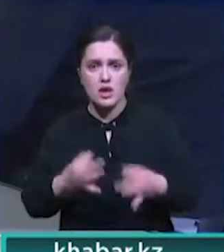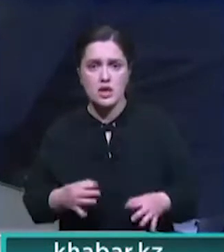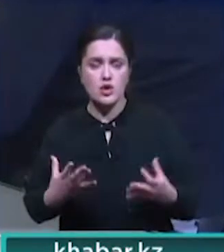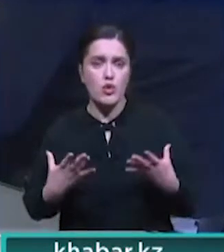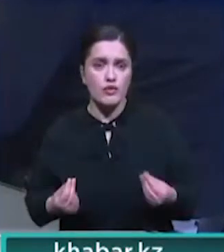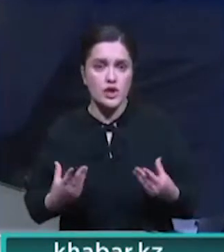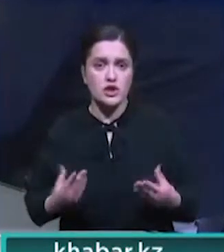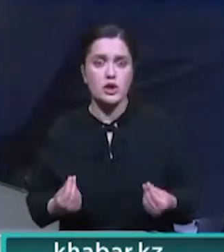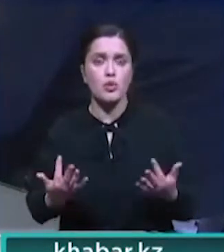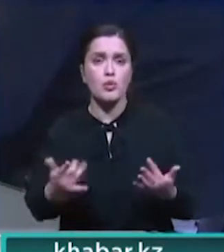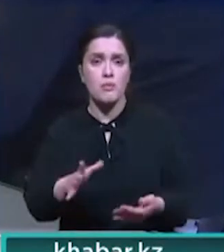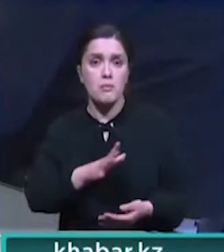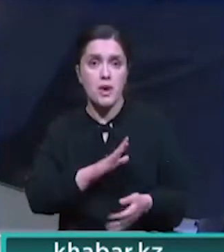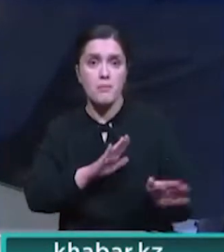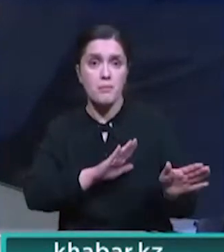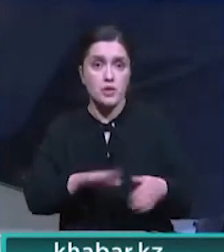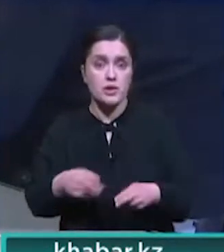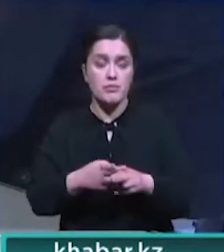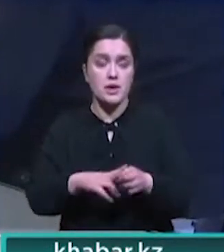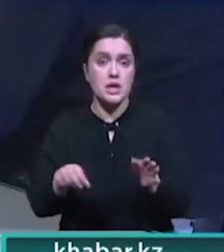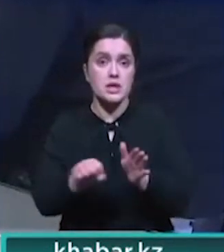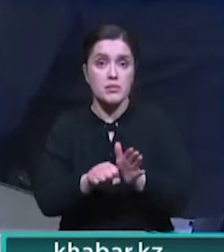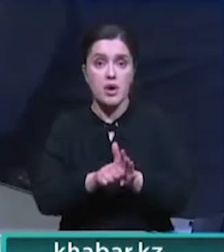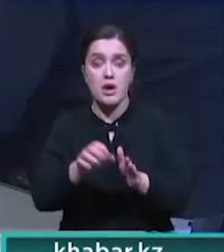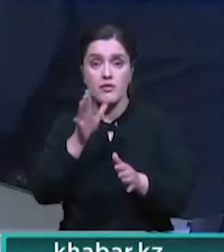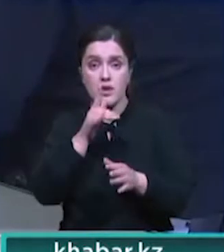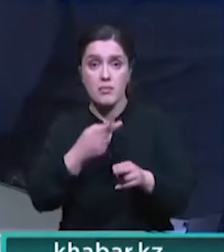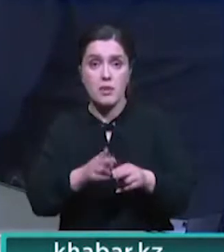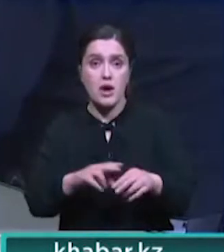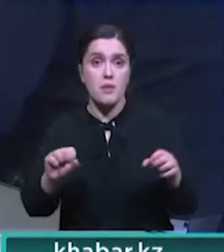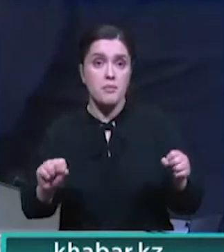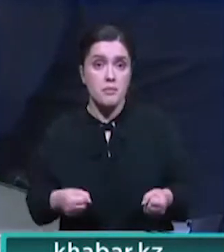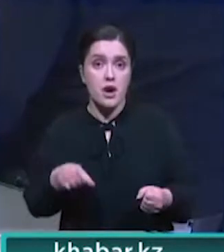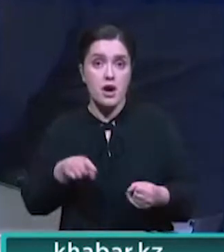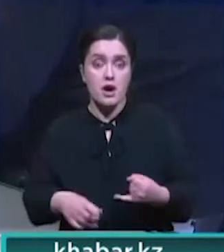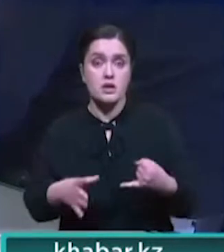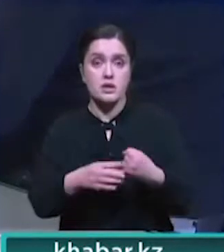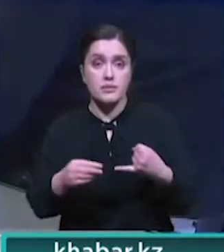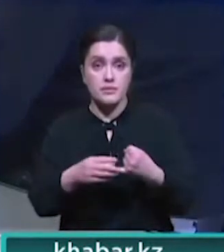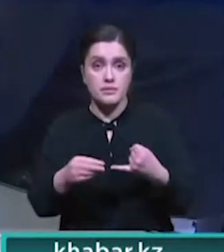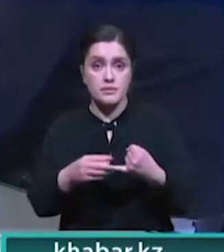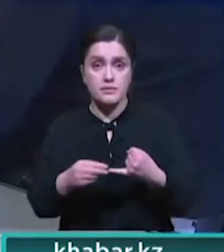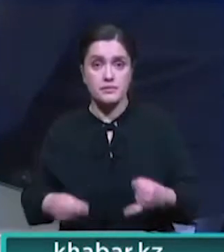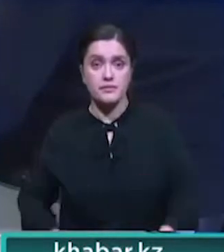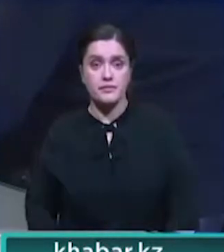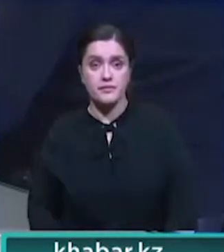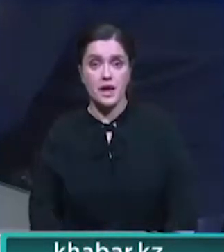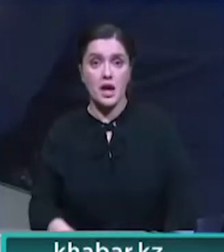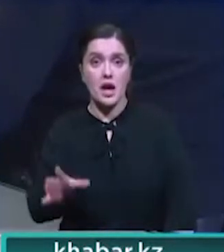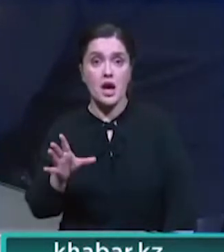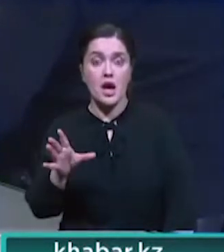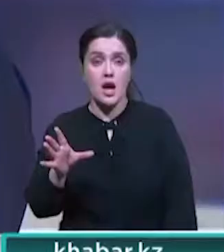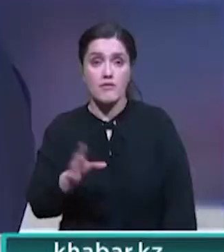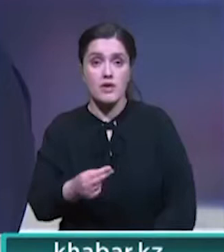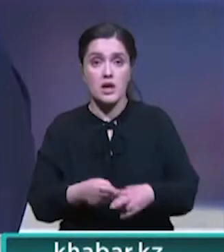и, соответственно, после прохождения зимнего периода, это промерзание почвы. Все эти